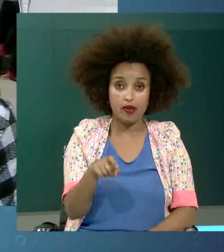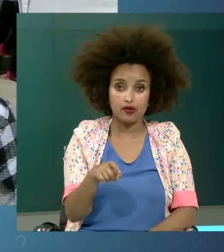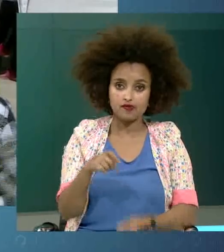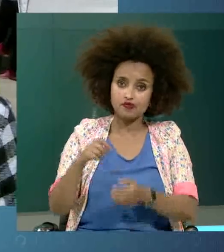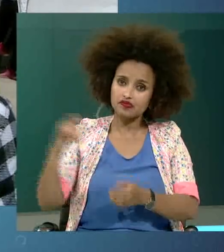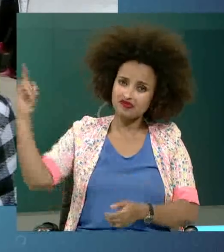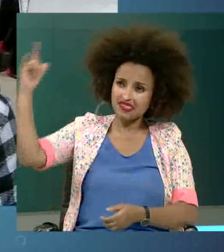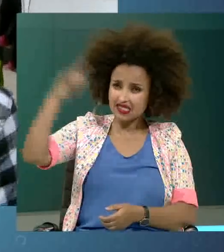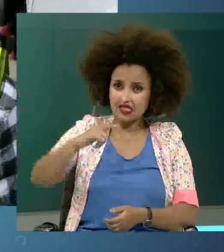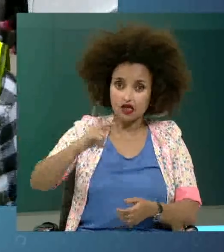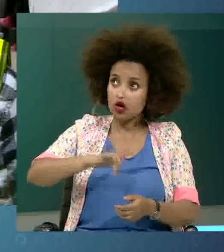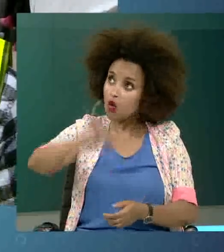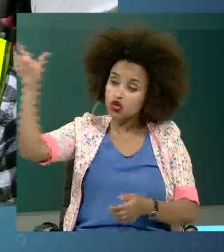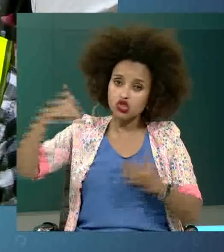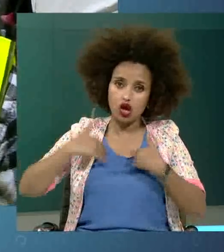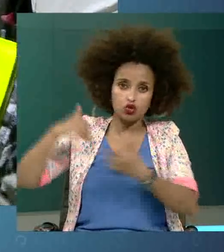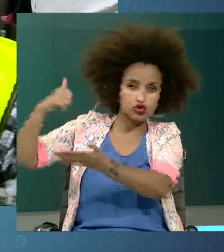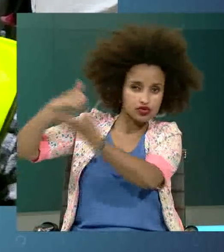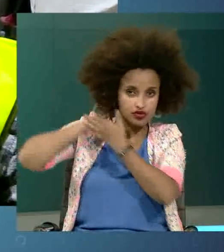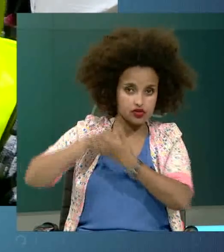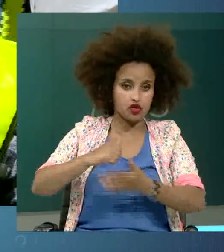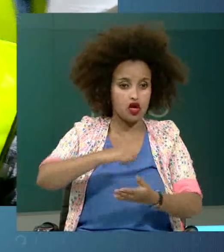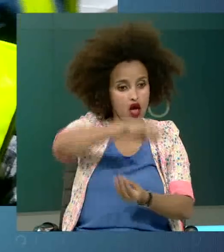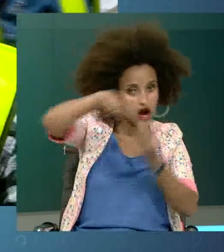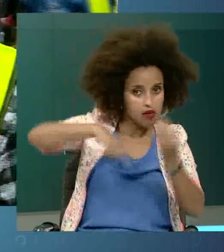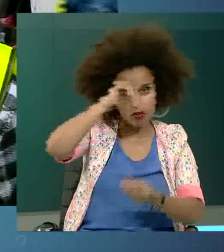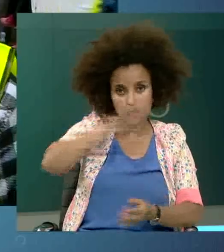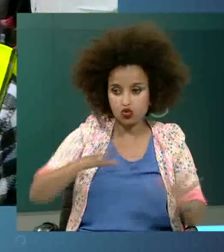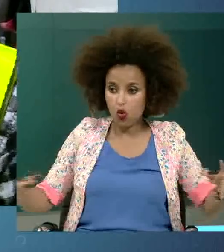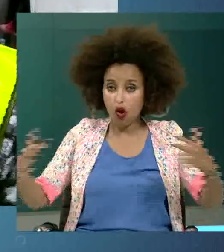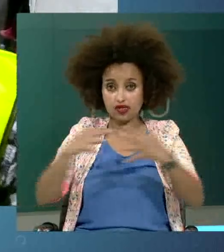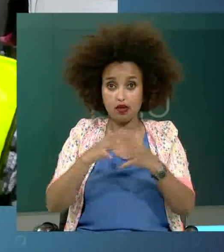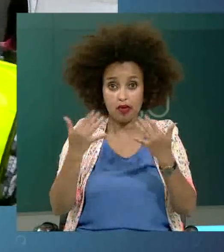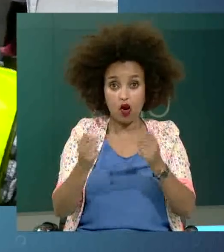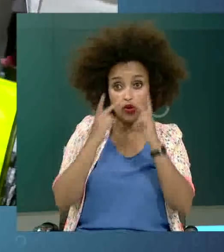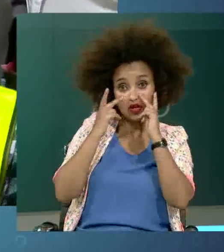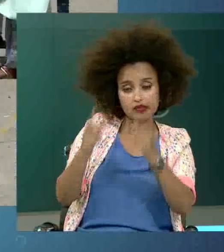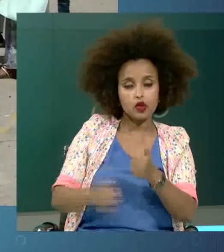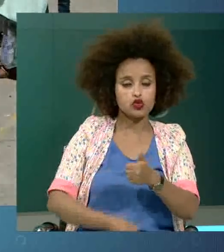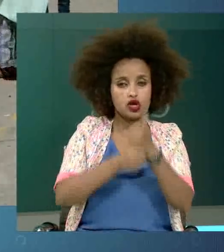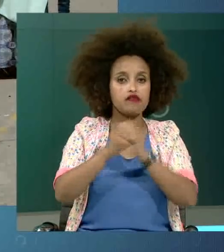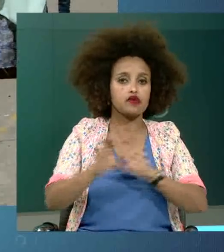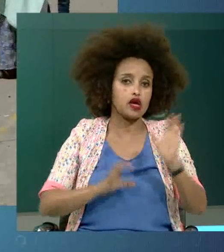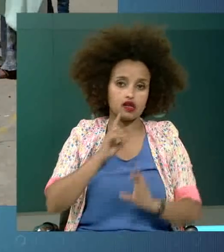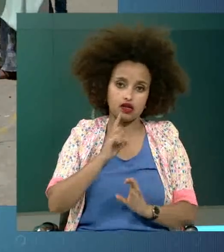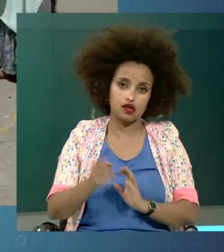የከውጭ ካሉትና የጎፋ አካባቢ ወጣቶችን አስተባብረን ያው እንደምታዩትኝ ድጋፍ ያደረግን ያለ ነው